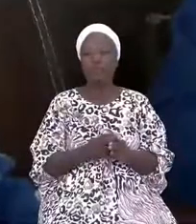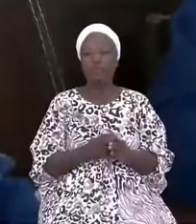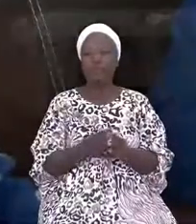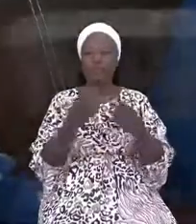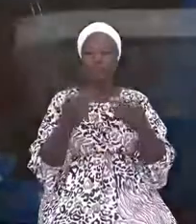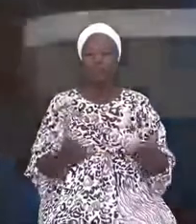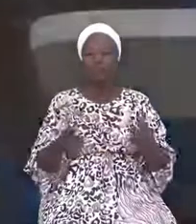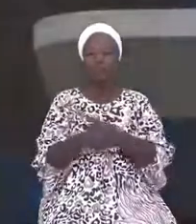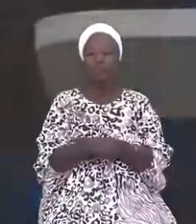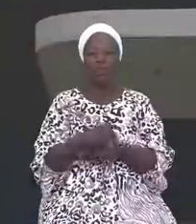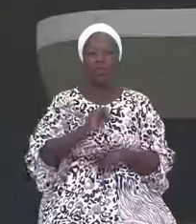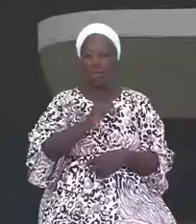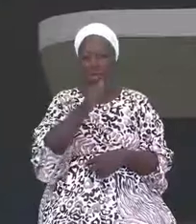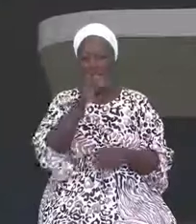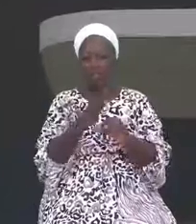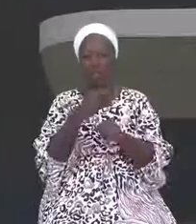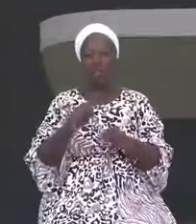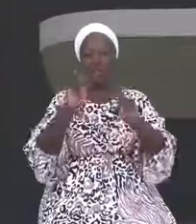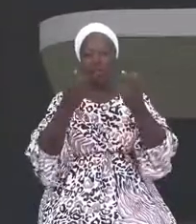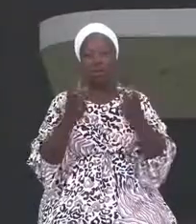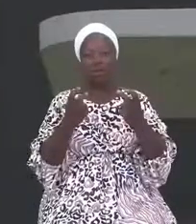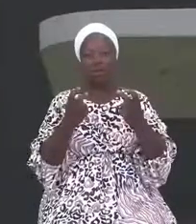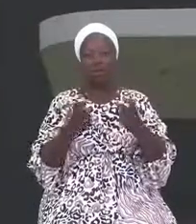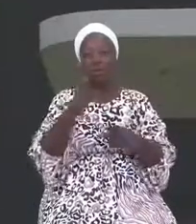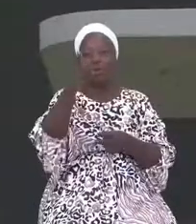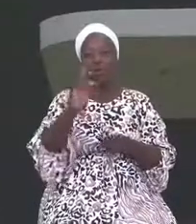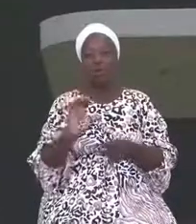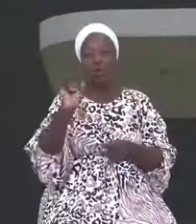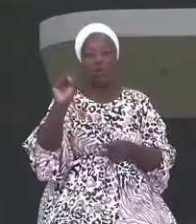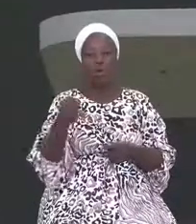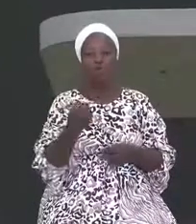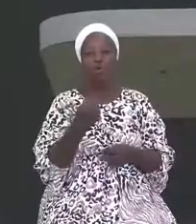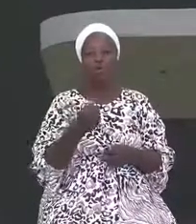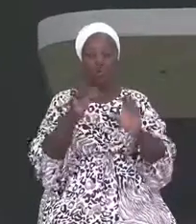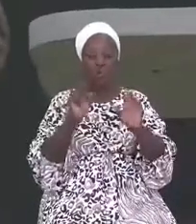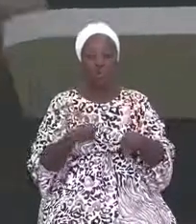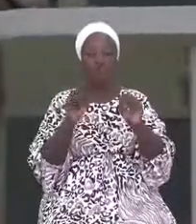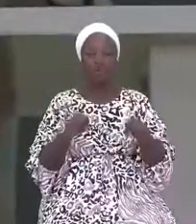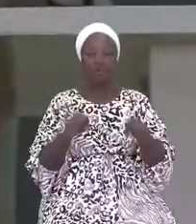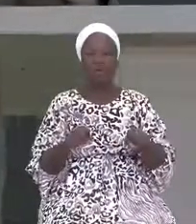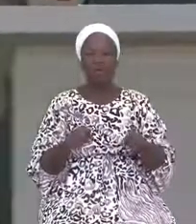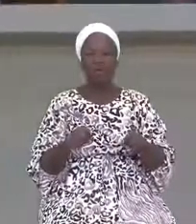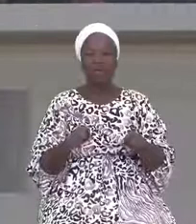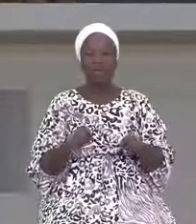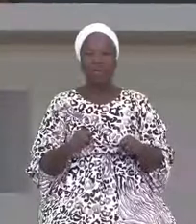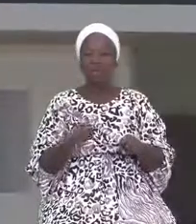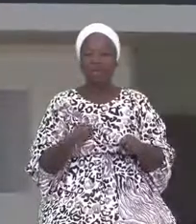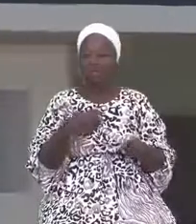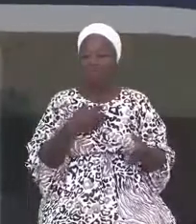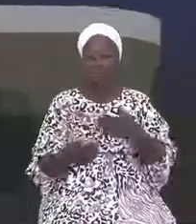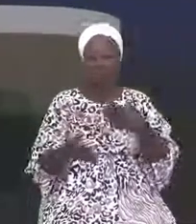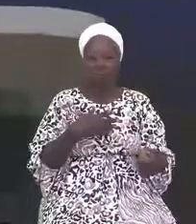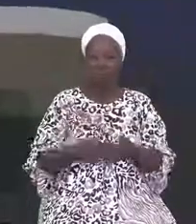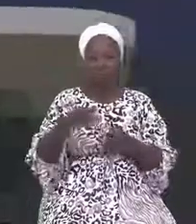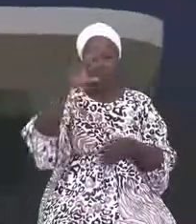Aujourd'hui, je considère le thème « Les possibilités de Dieu malgré les